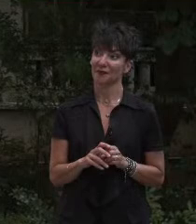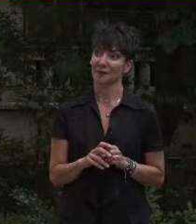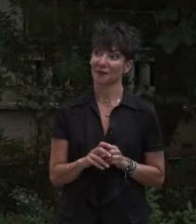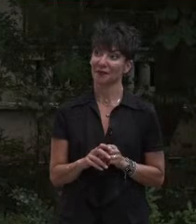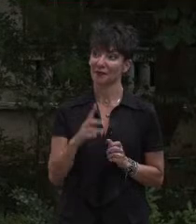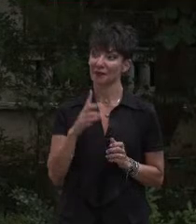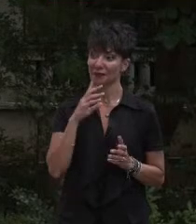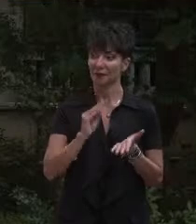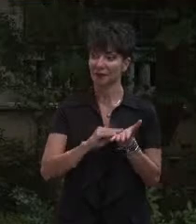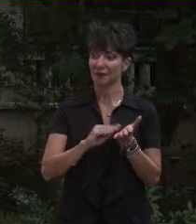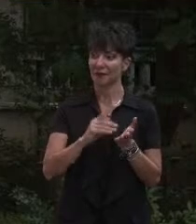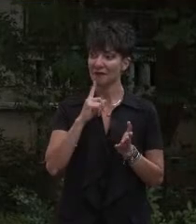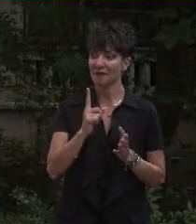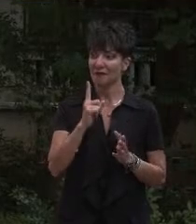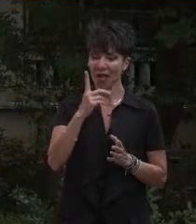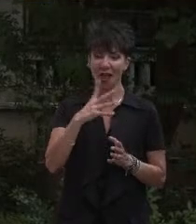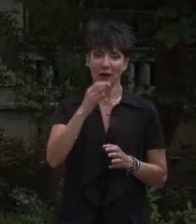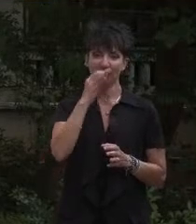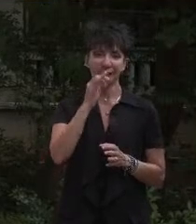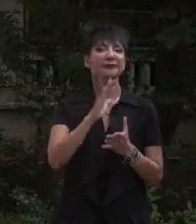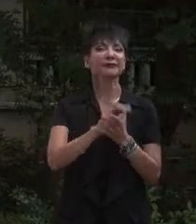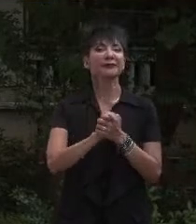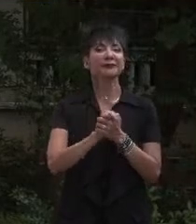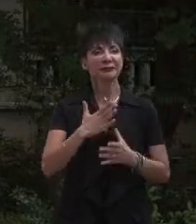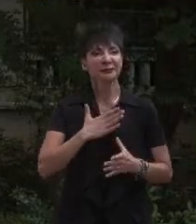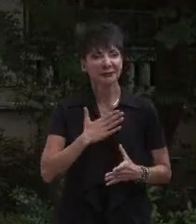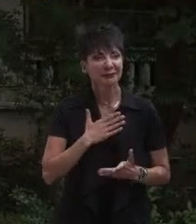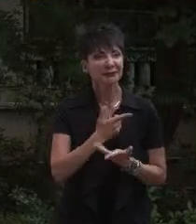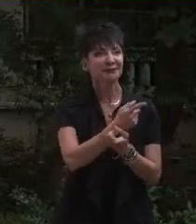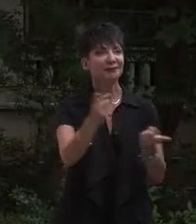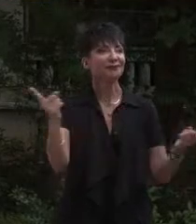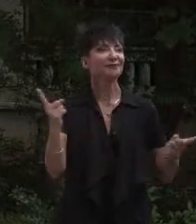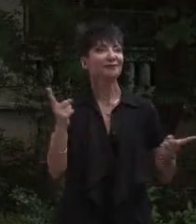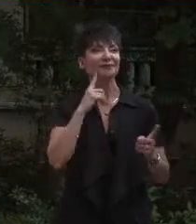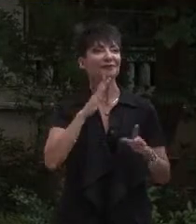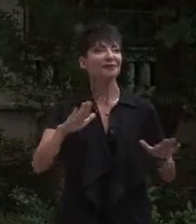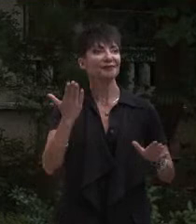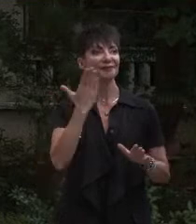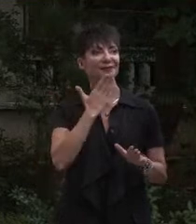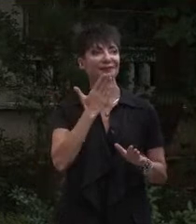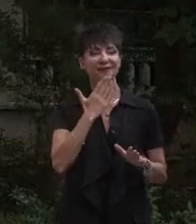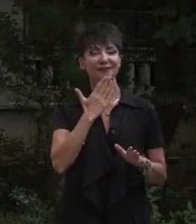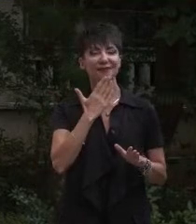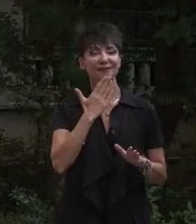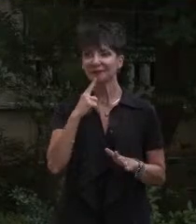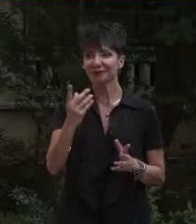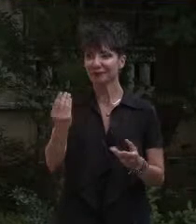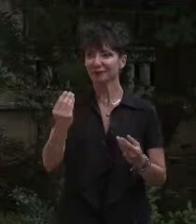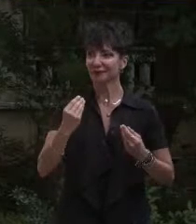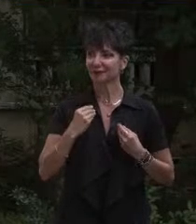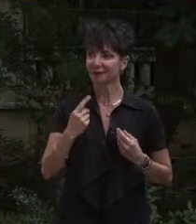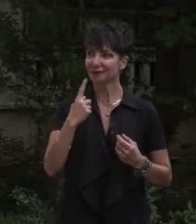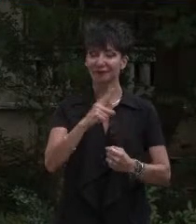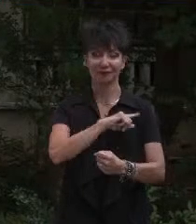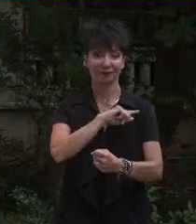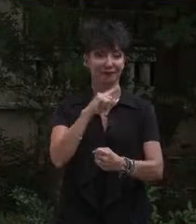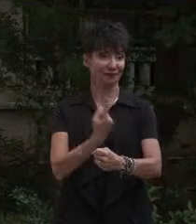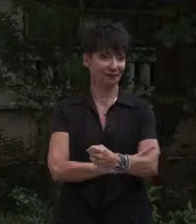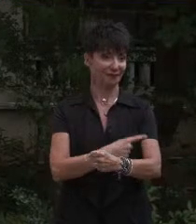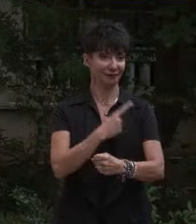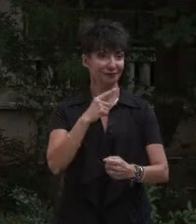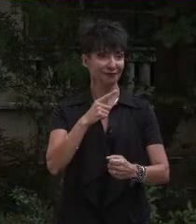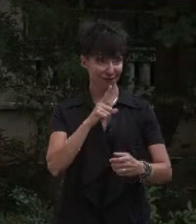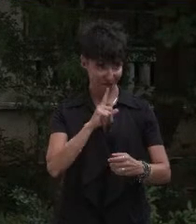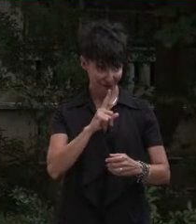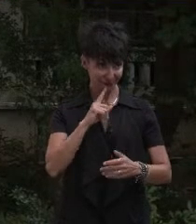Για μια ακόμη φορά θα ήθελα να ευχαριστήσω όλα εσάς τα παιδιά, γιατί εσείς μας δώσατε τη δύναμη να πραγματοποιήσουμε αυτό